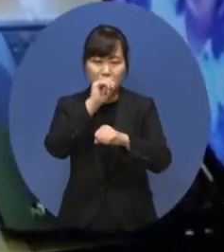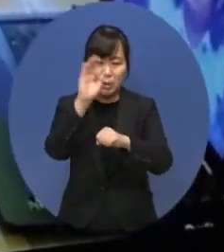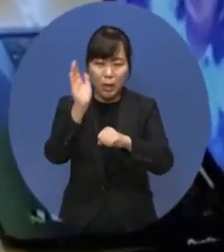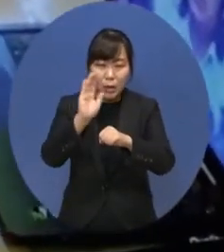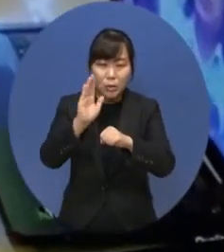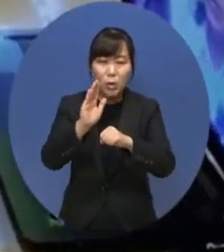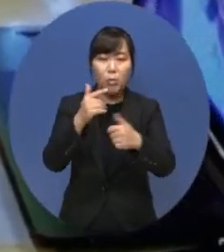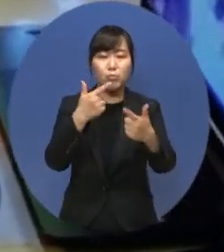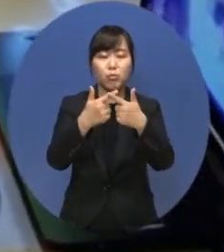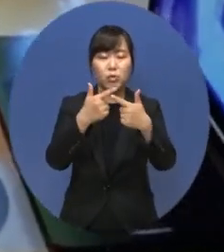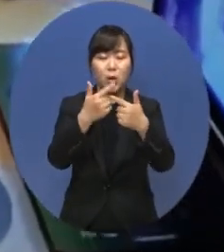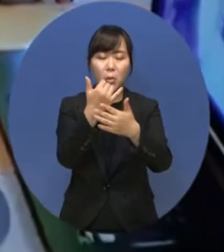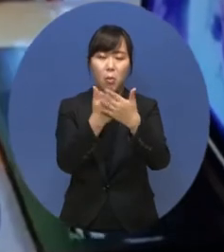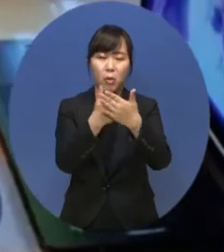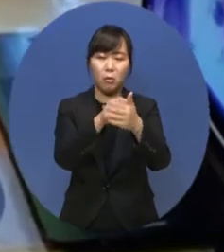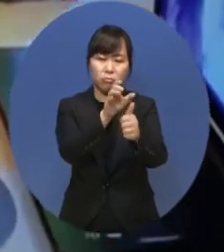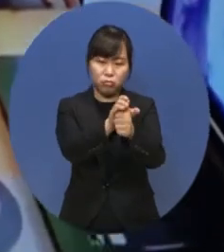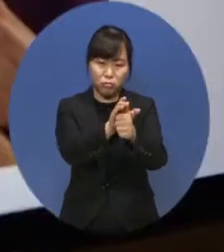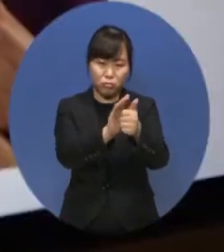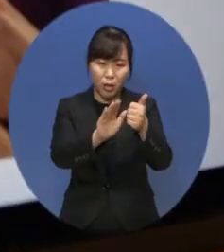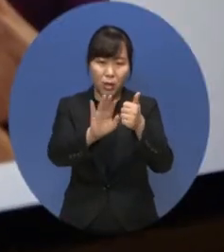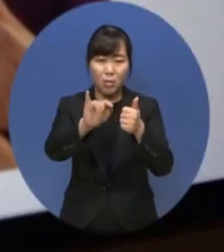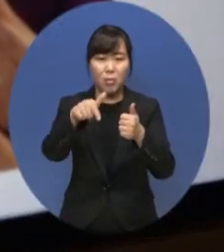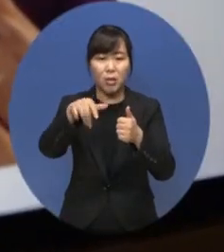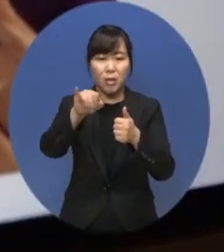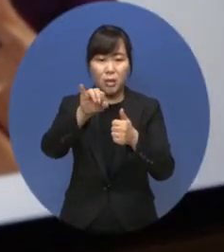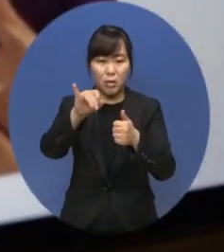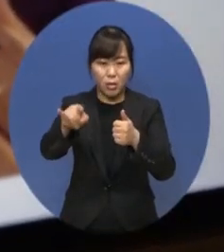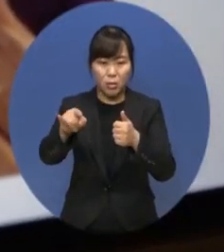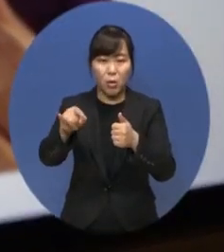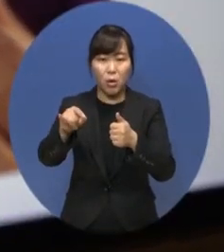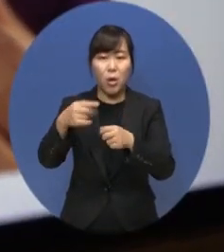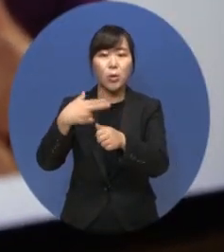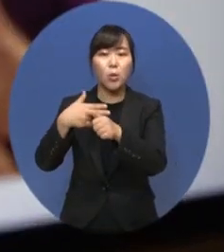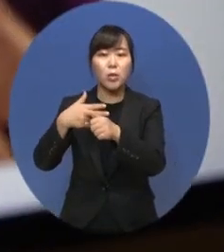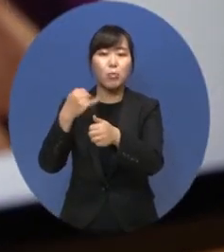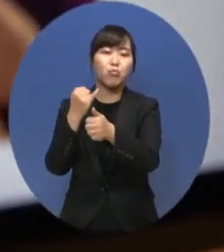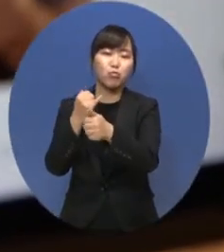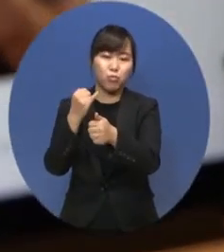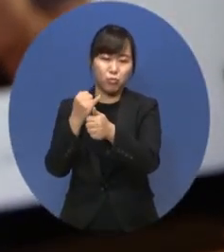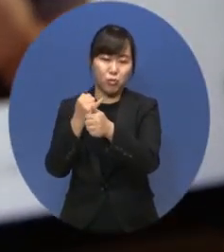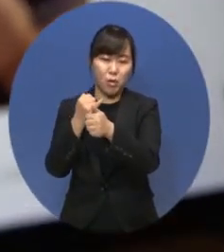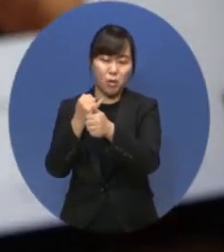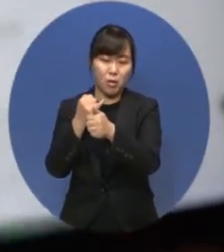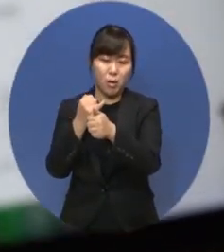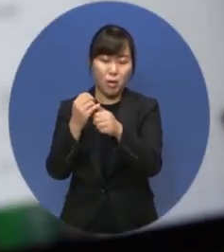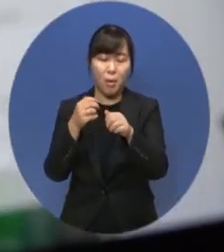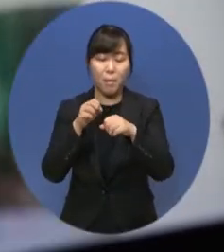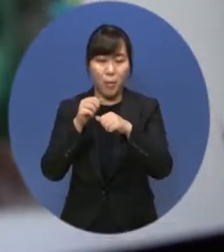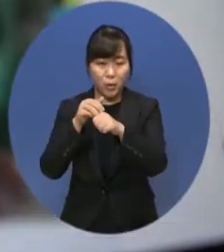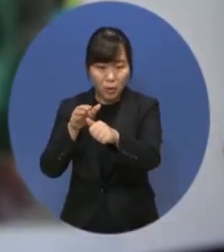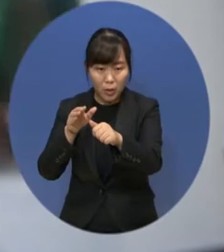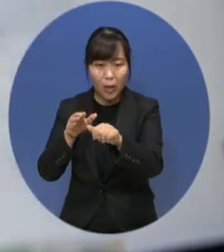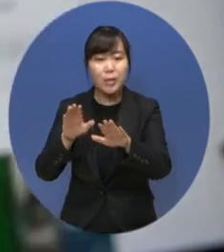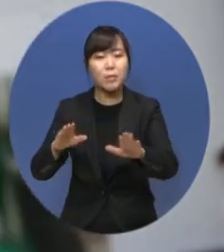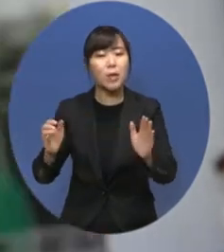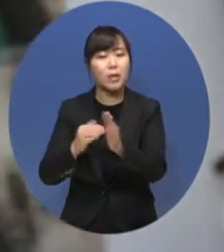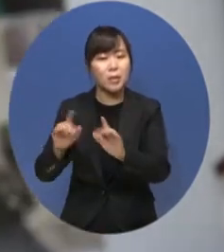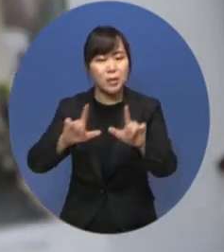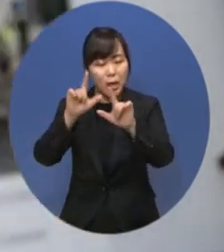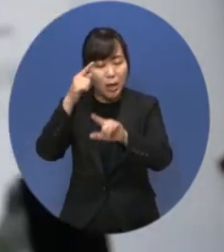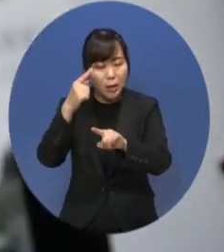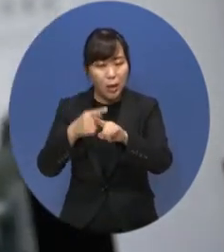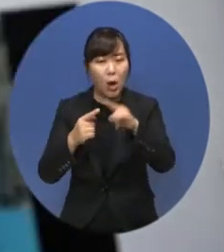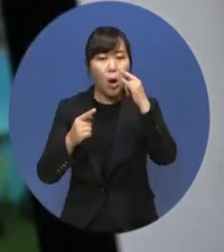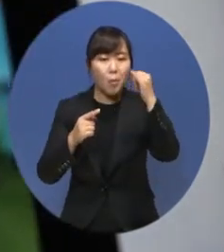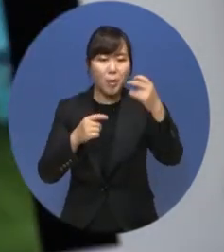않아 부산 고아원에 이탁한 뒤 벨기에에서 교사 부부에게 입양되어 현재까지 살다가 어머니와